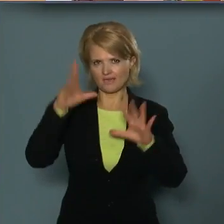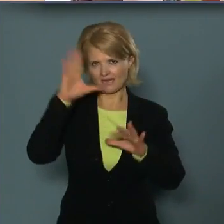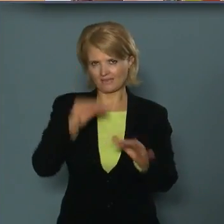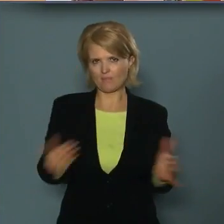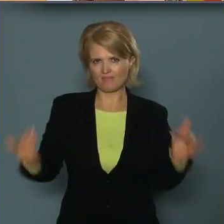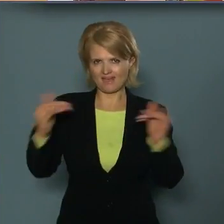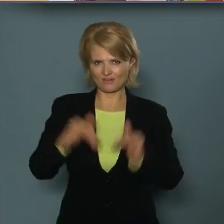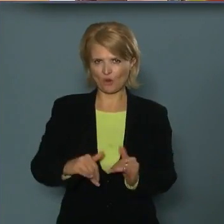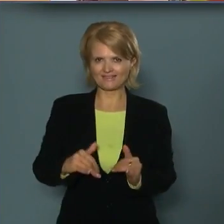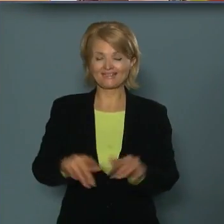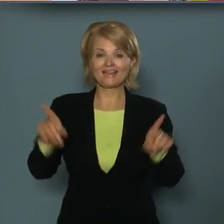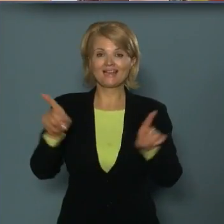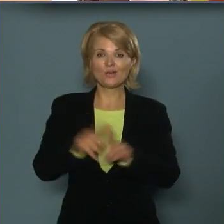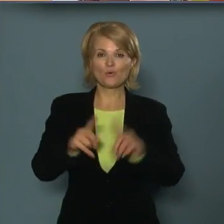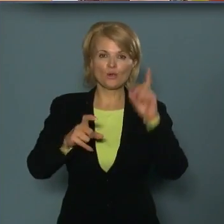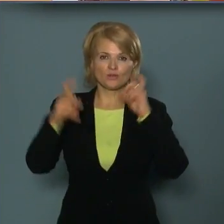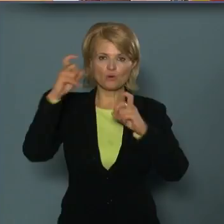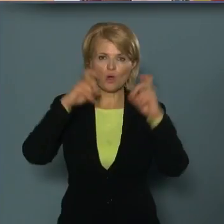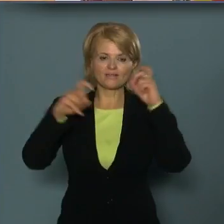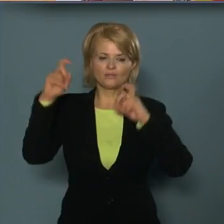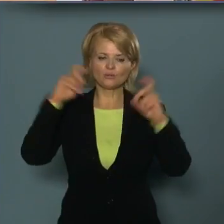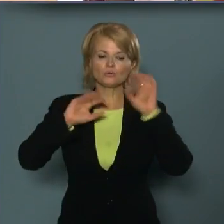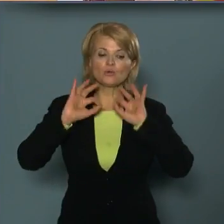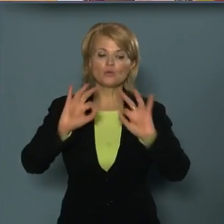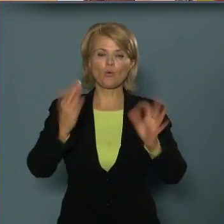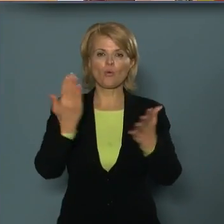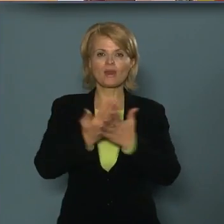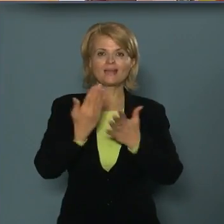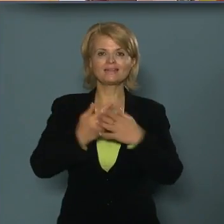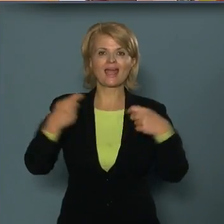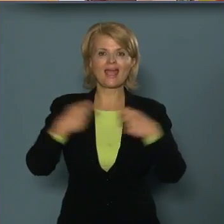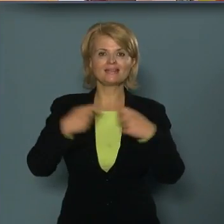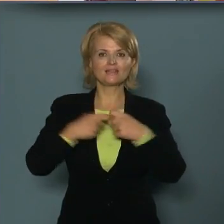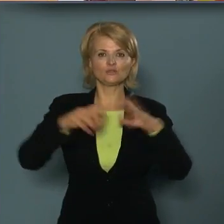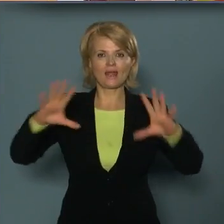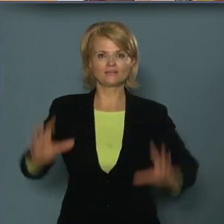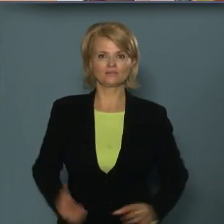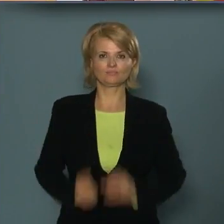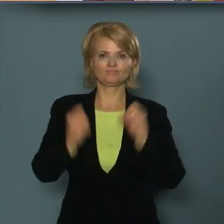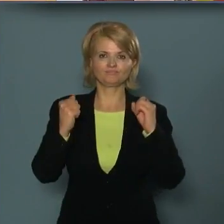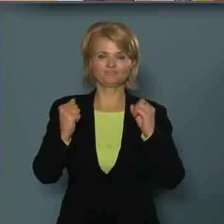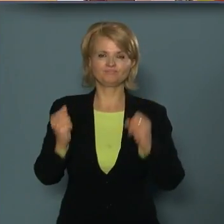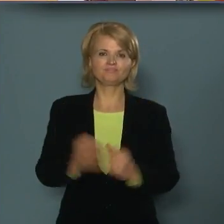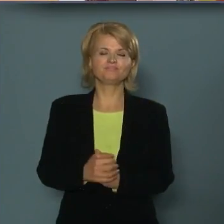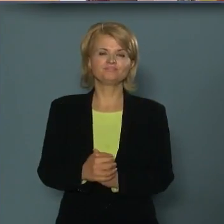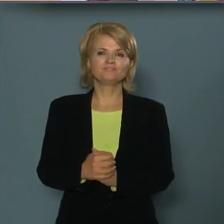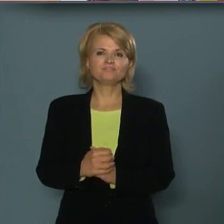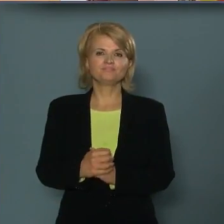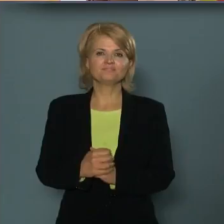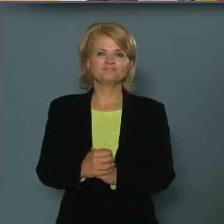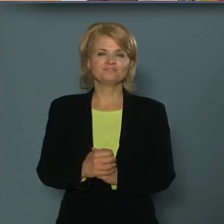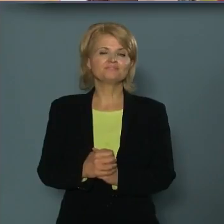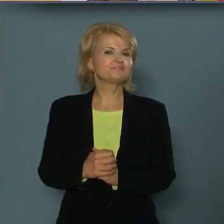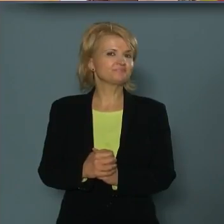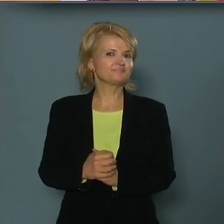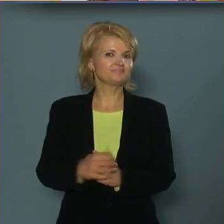hát úgy gondoltuk, hogy jó lenne egyesületté szerveződni. És ez